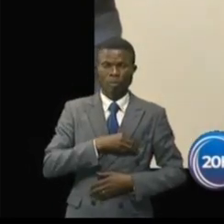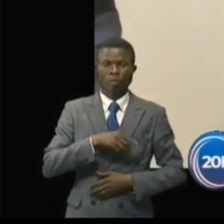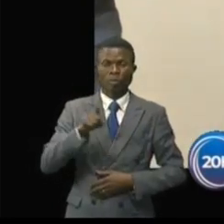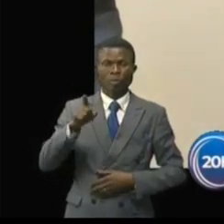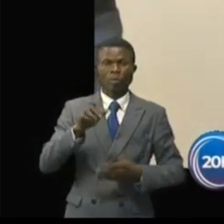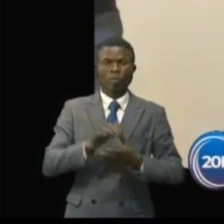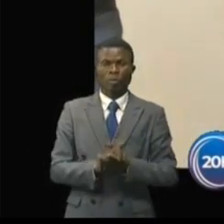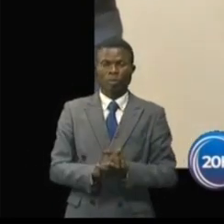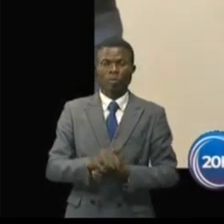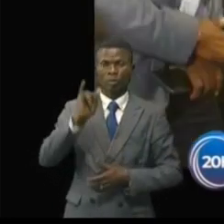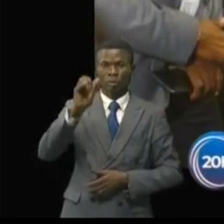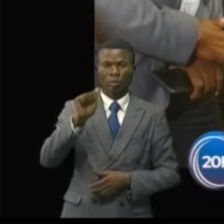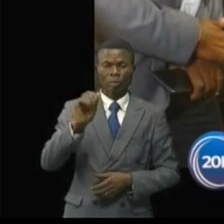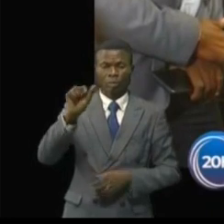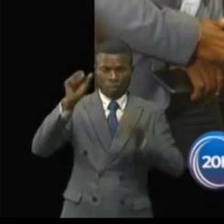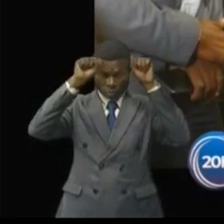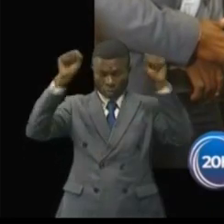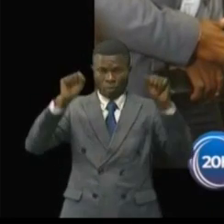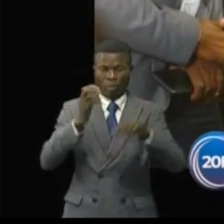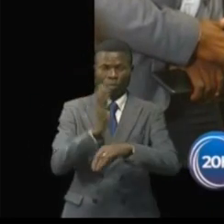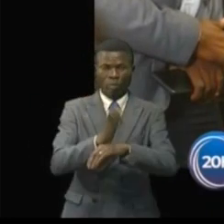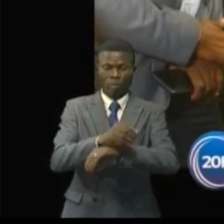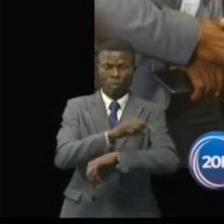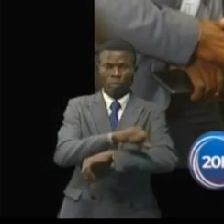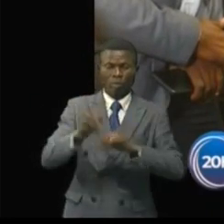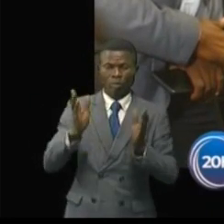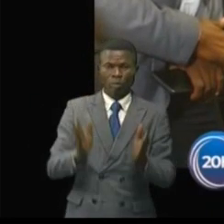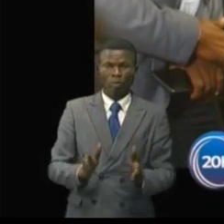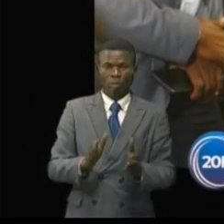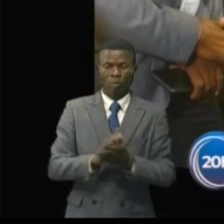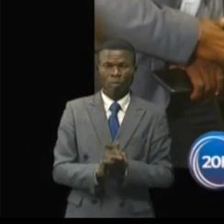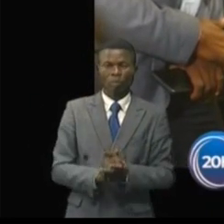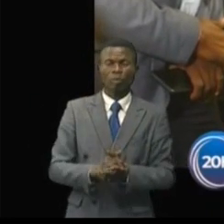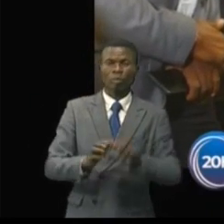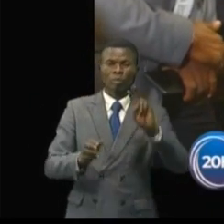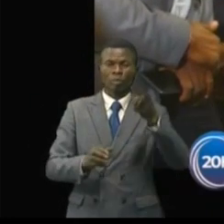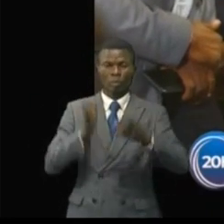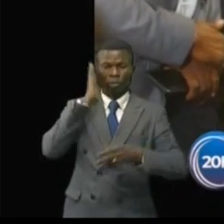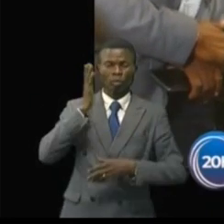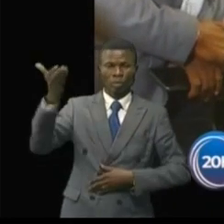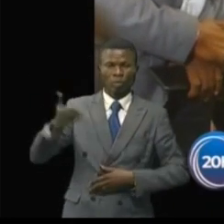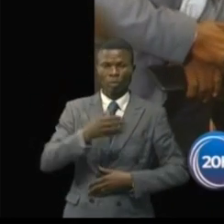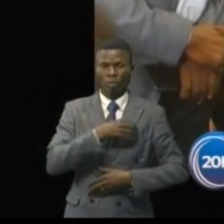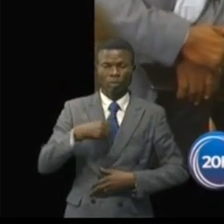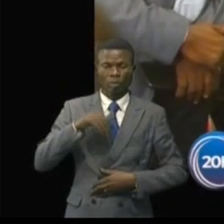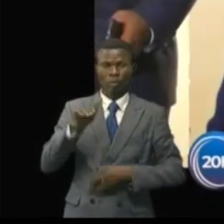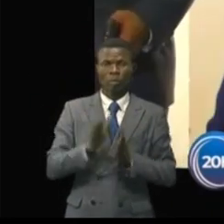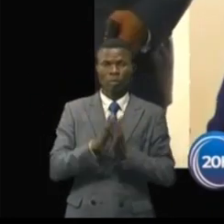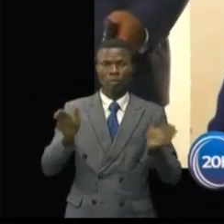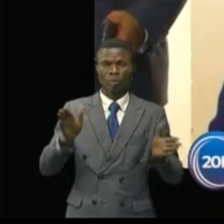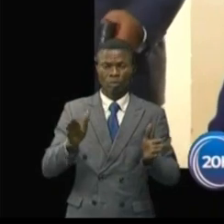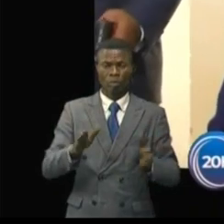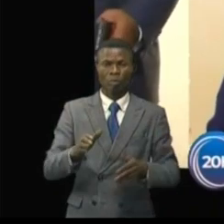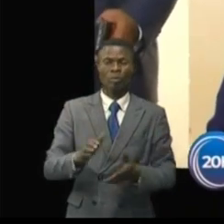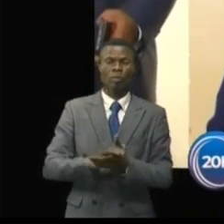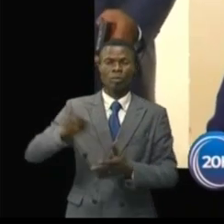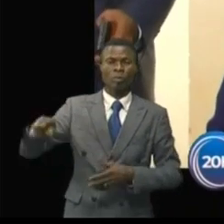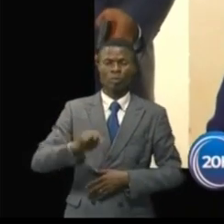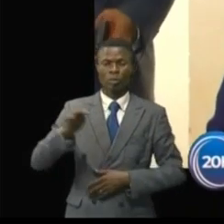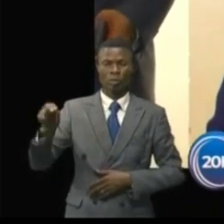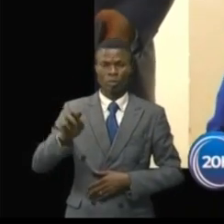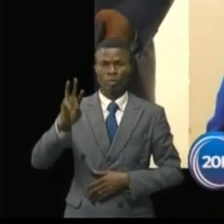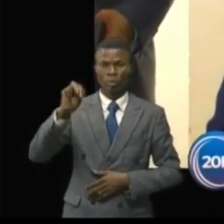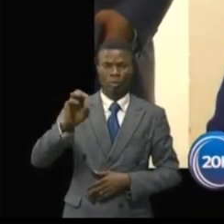Mayamba Yamba comme président du conseil d'administration, Bakoumania Bienvenue Marie, directeur général, Jean-Médard Liwoso, directeur